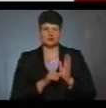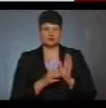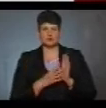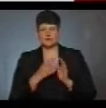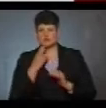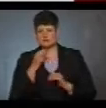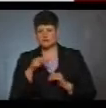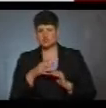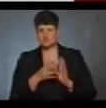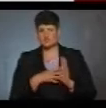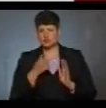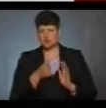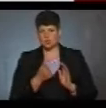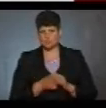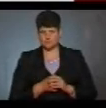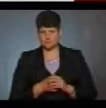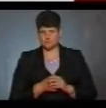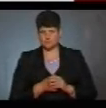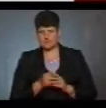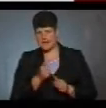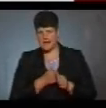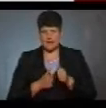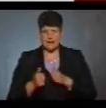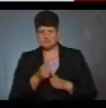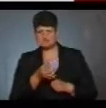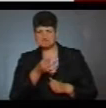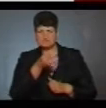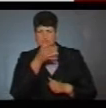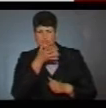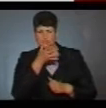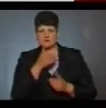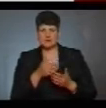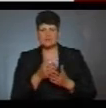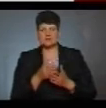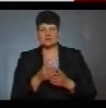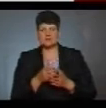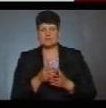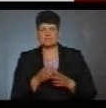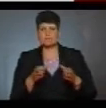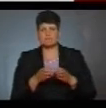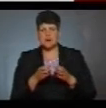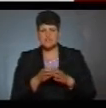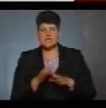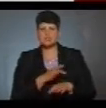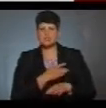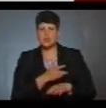червня 2019 року. Лідером електоральних симпатій серед політичних сил є партія «Слуга народу», яку готові